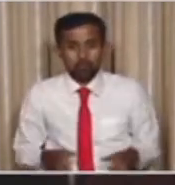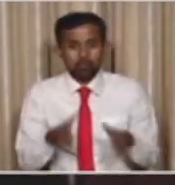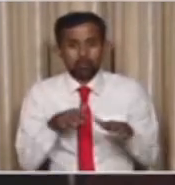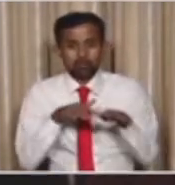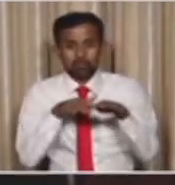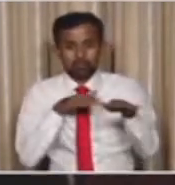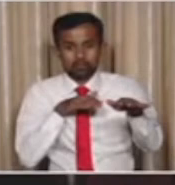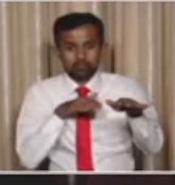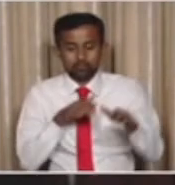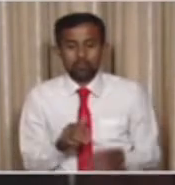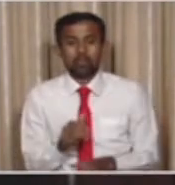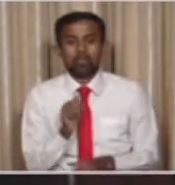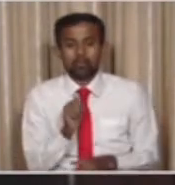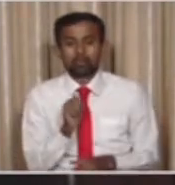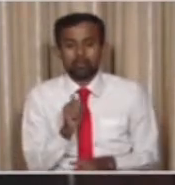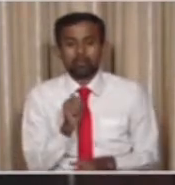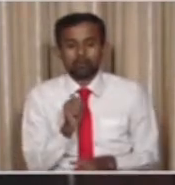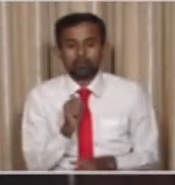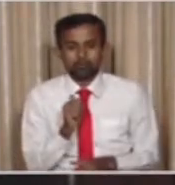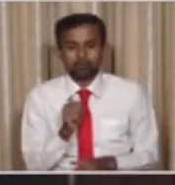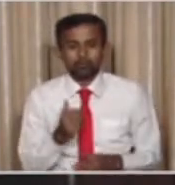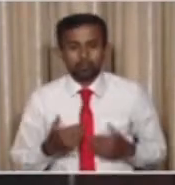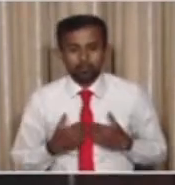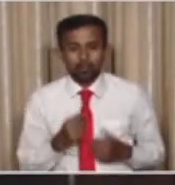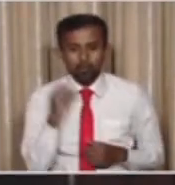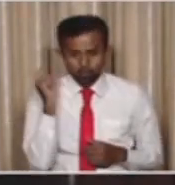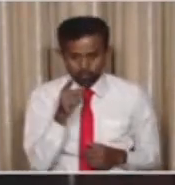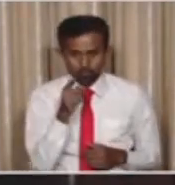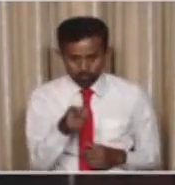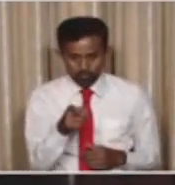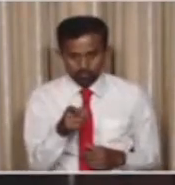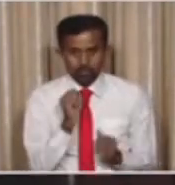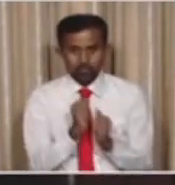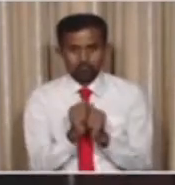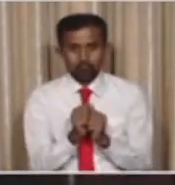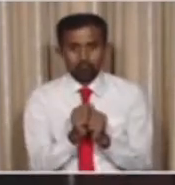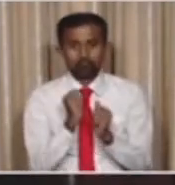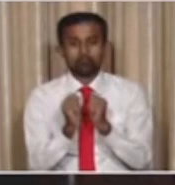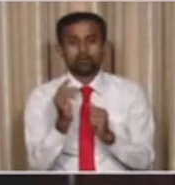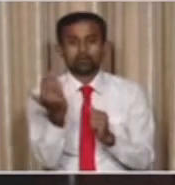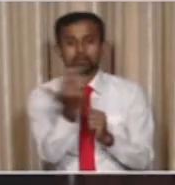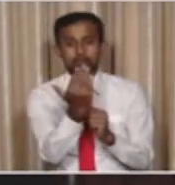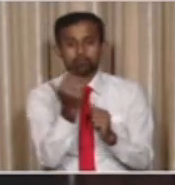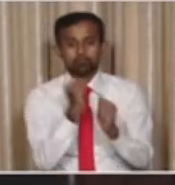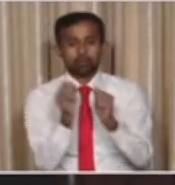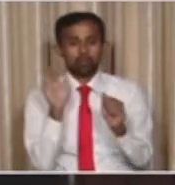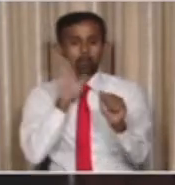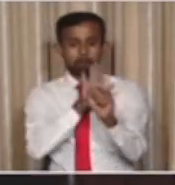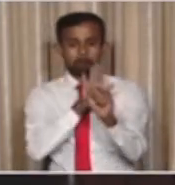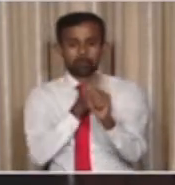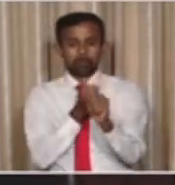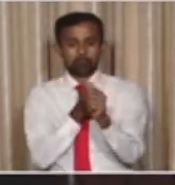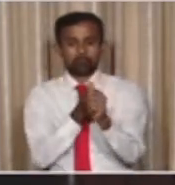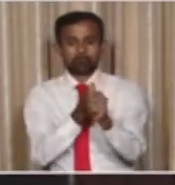තද බදය කියලා. ඇයි ඒක වෙලා තියෙන්නේ කියලා අපි හොයනවාද? දැන් බස් එක ඉස්සරහින් යනවා. බස් එක පිටිපස්සෙන් අපේ වාහනත්